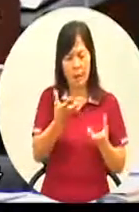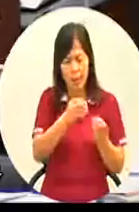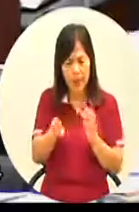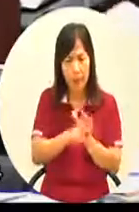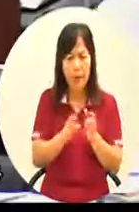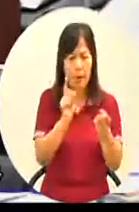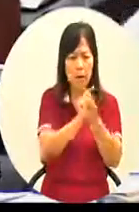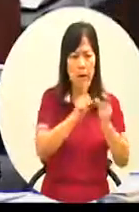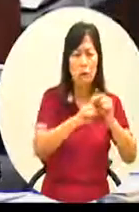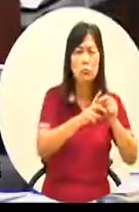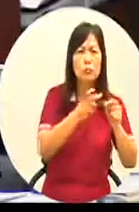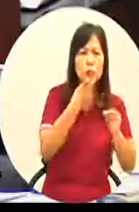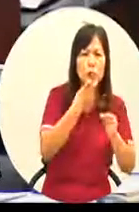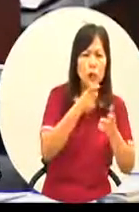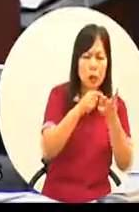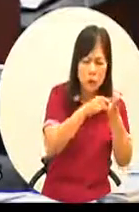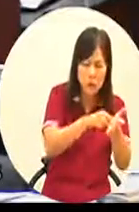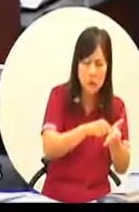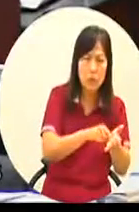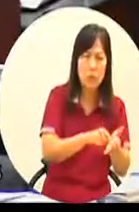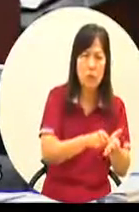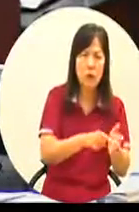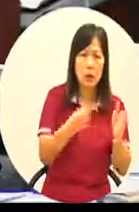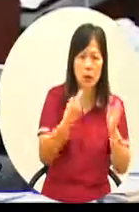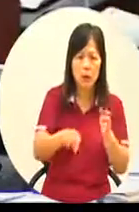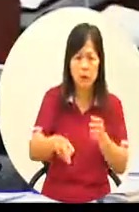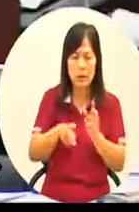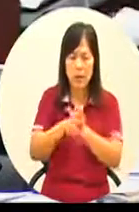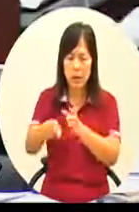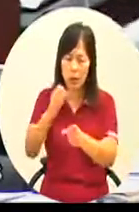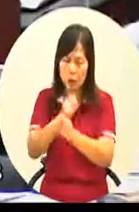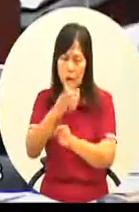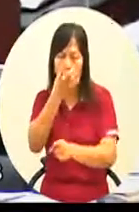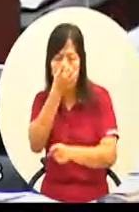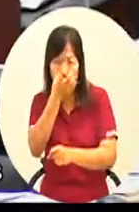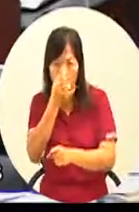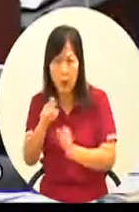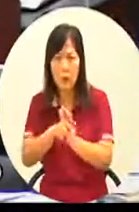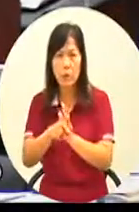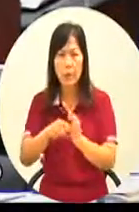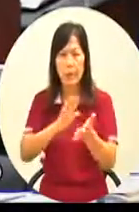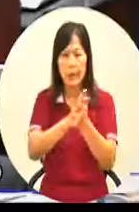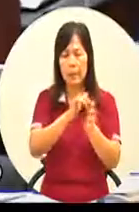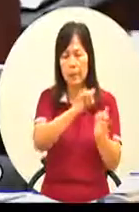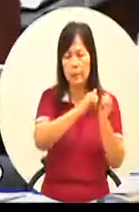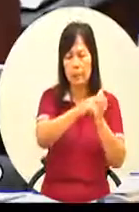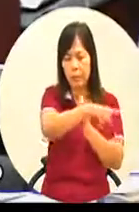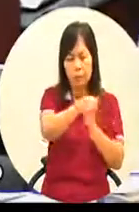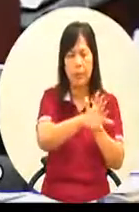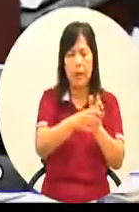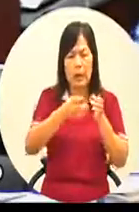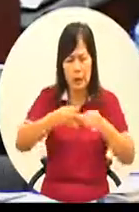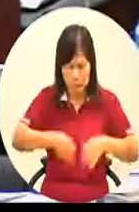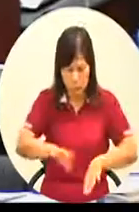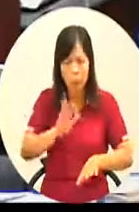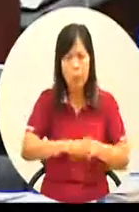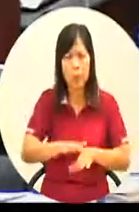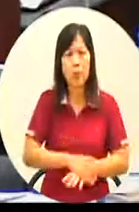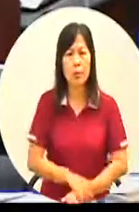讨钱，佫无法当继续，一些灾害佫无法当做。是老百姓的损失啦，我是安尼啦